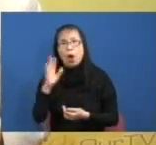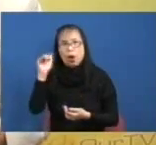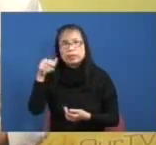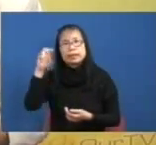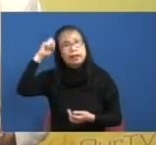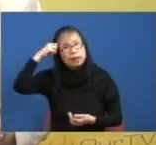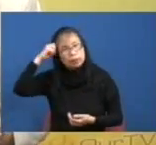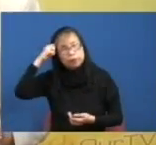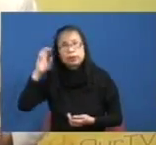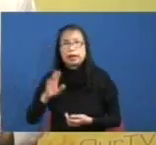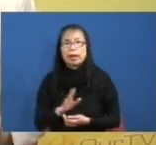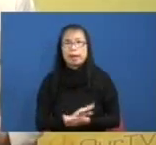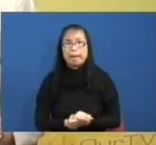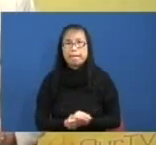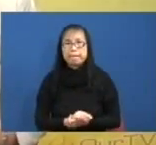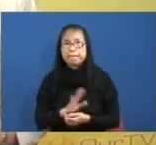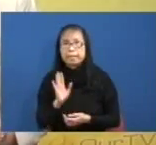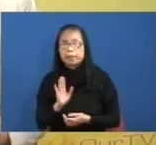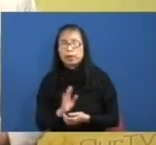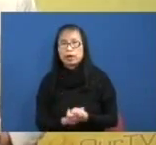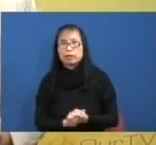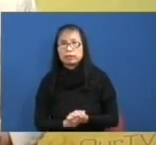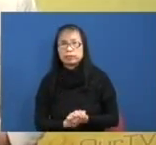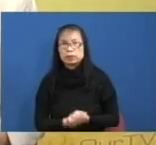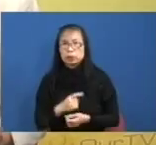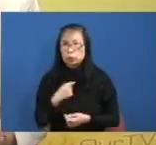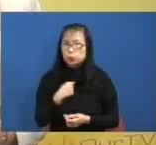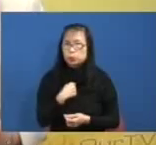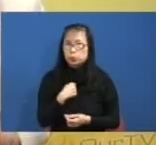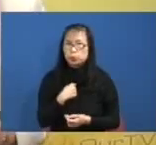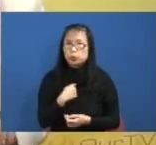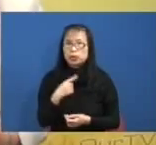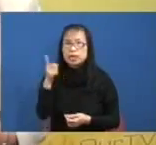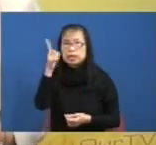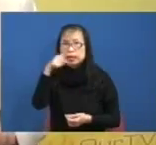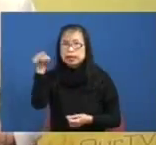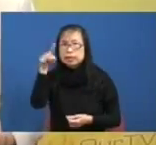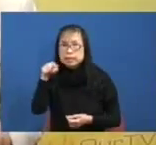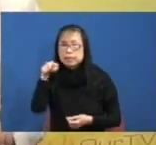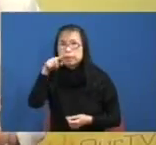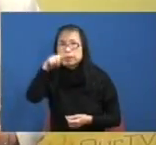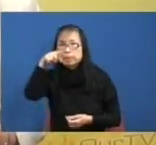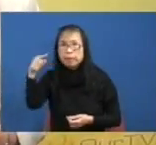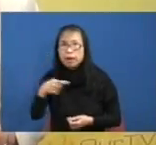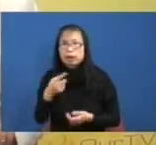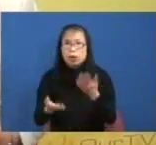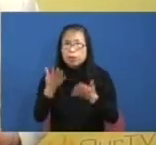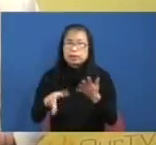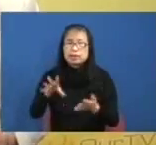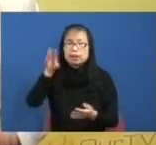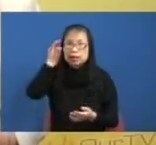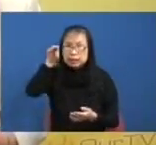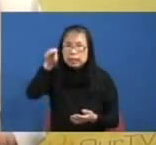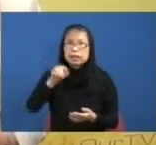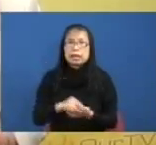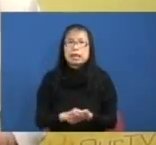考量的，不過就不是 GST 咯，反而就話，譬如會不會是幾多千萬以上或者幾億以上的，即係嗰個抽税嗰個